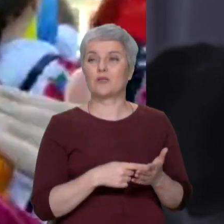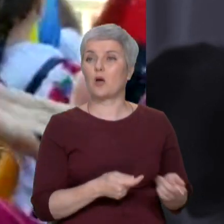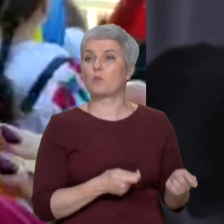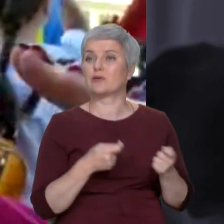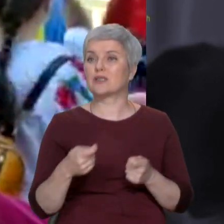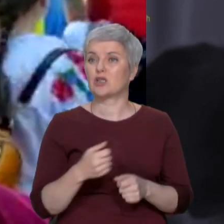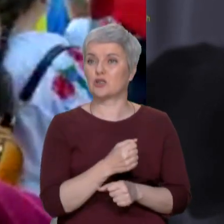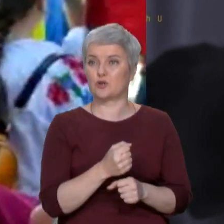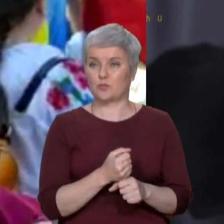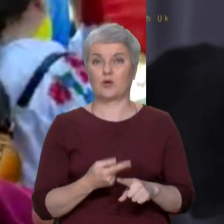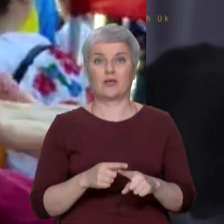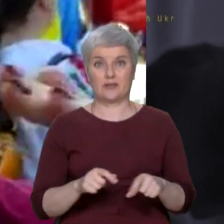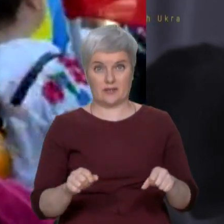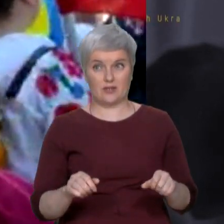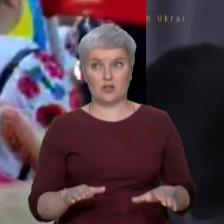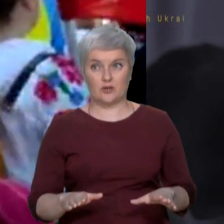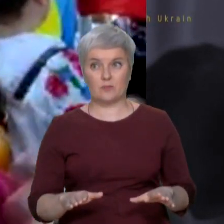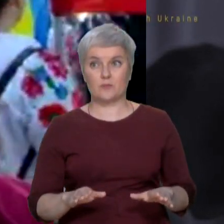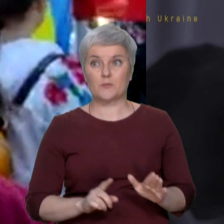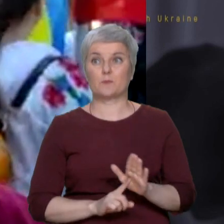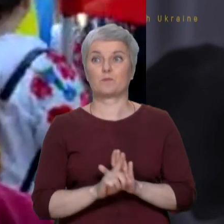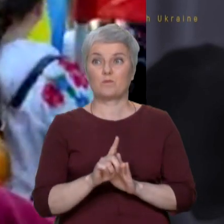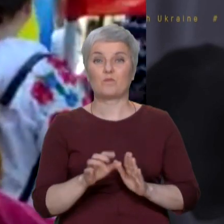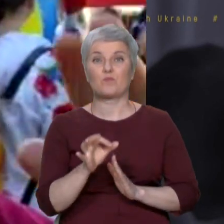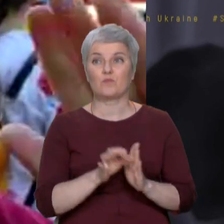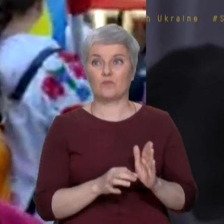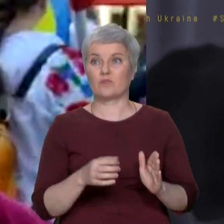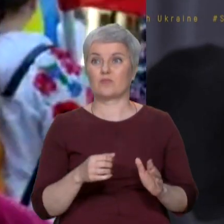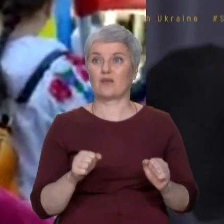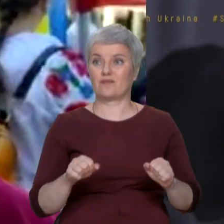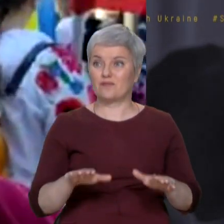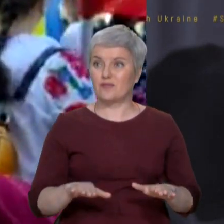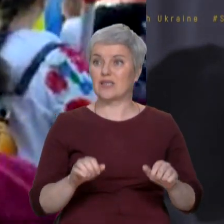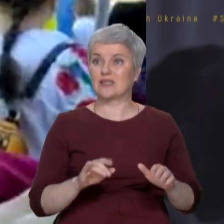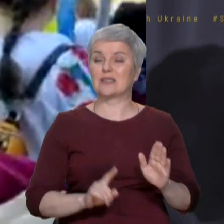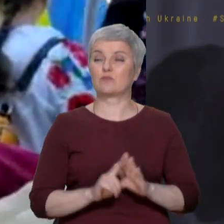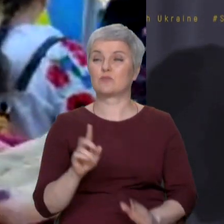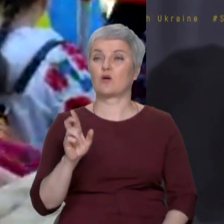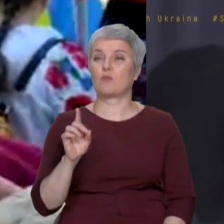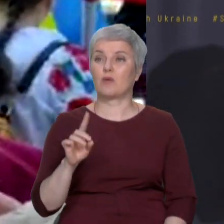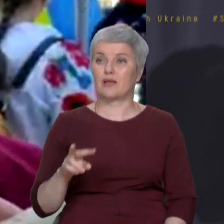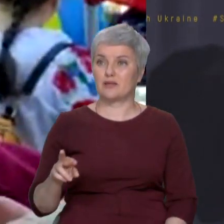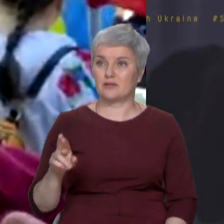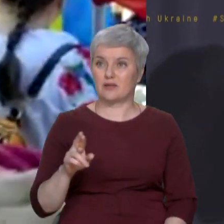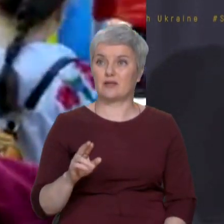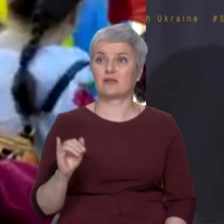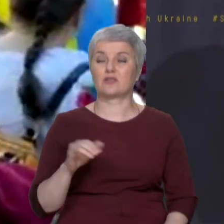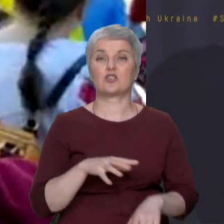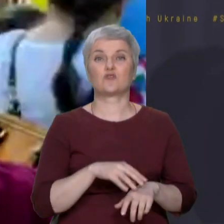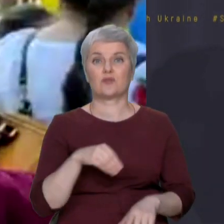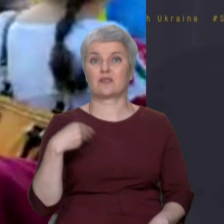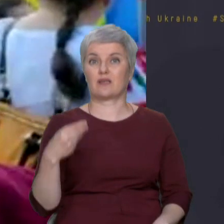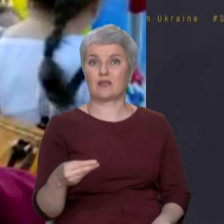зброї. І ці рішення, вони почали відразу вирішуватися з початку березня. І Швеція